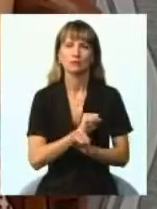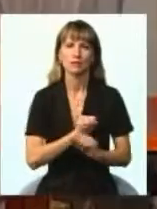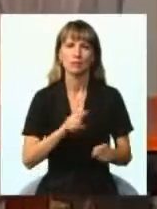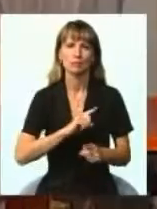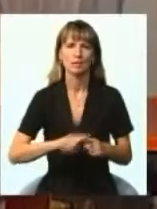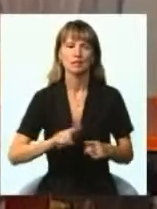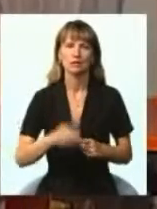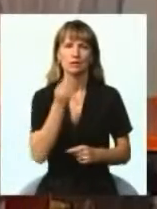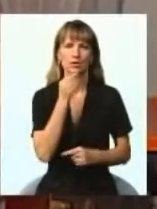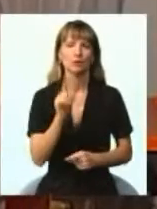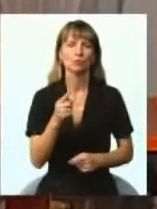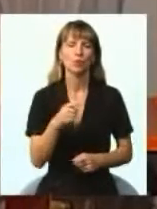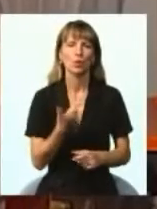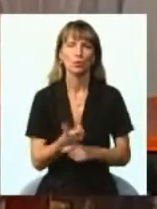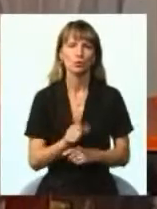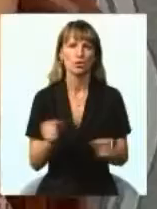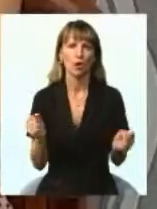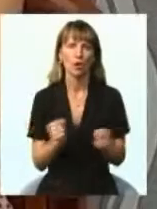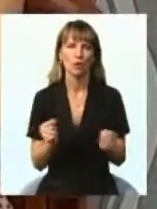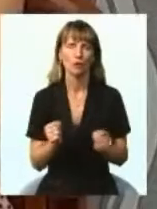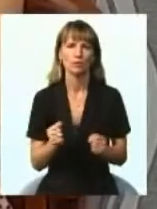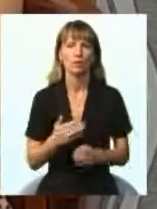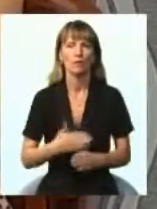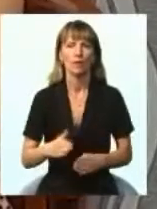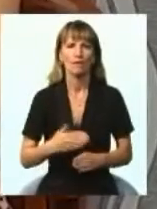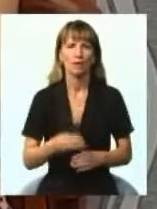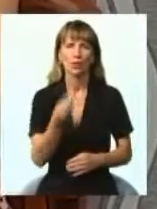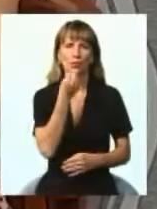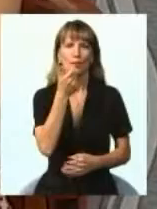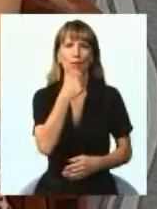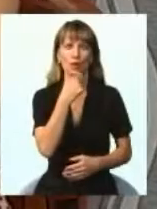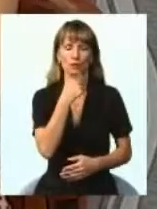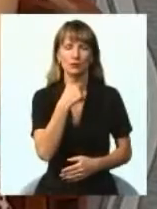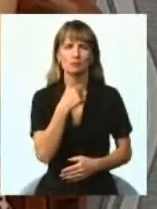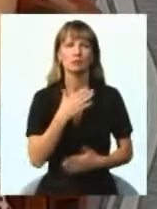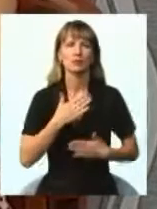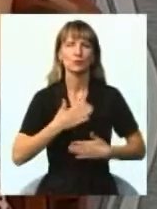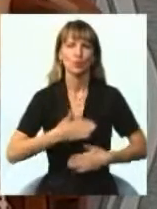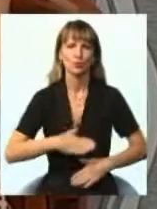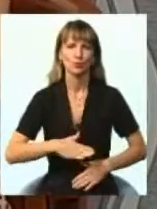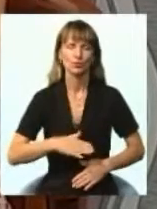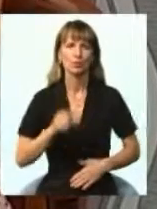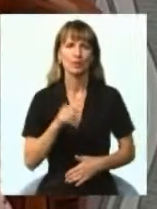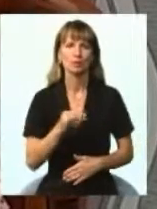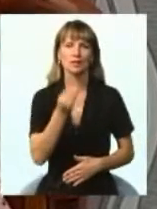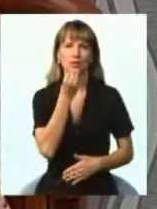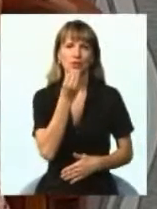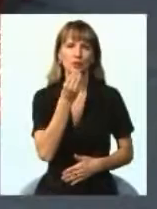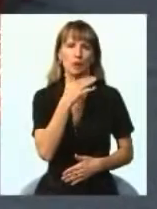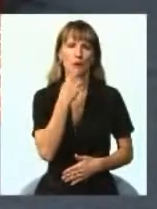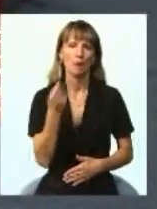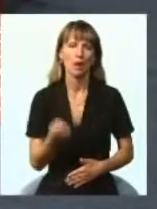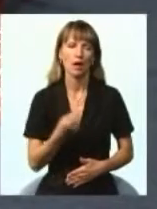їсти. Тому що воно дуже-дуже холодне. Повільно смакуйте морозиво, насолоджуйтесь ним і їжте